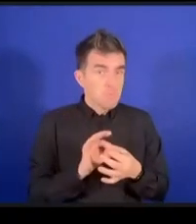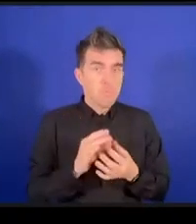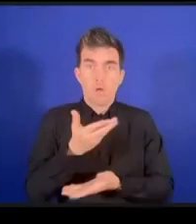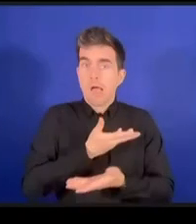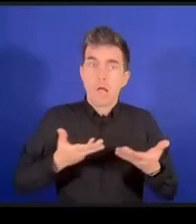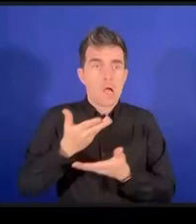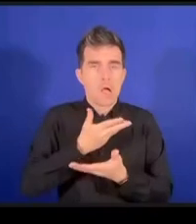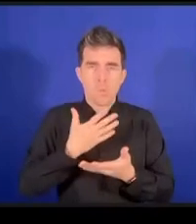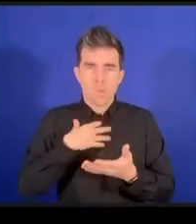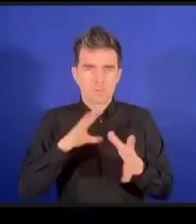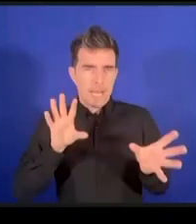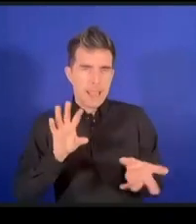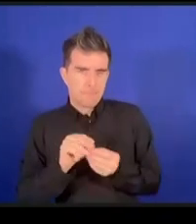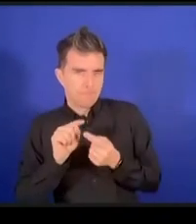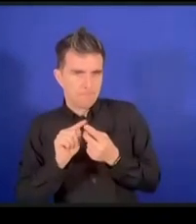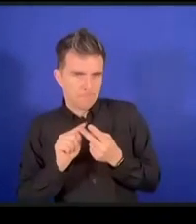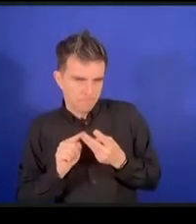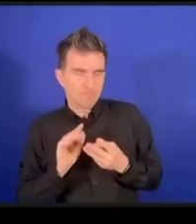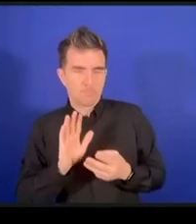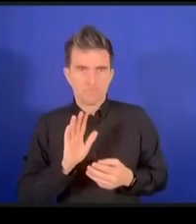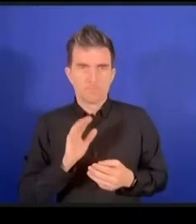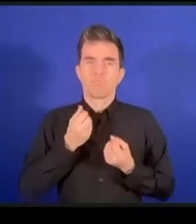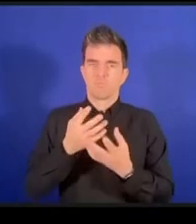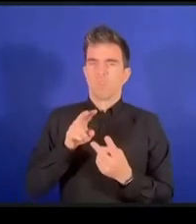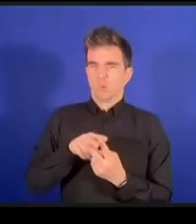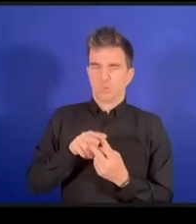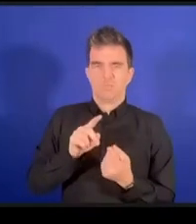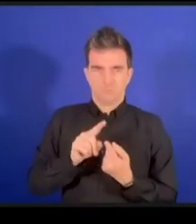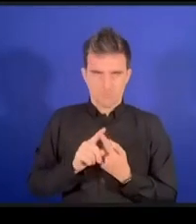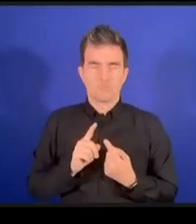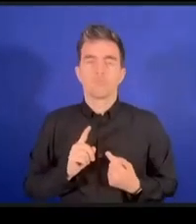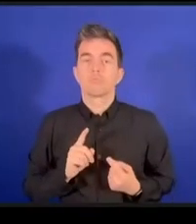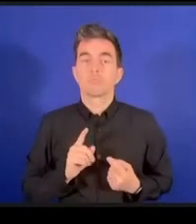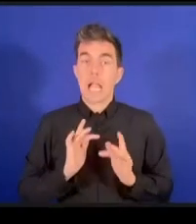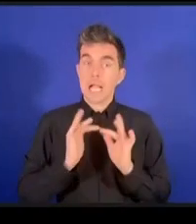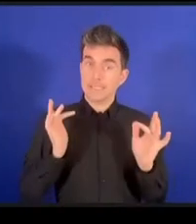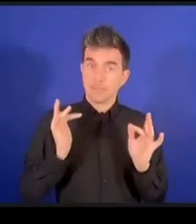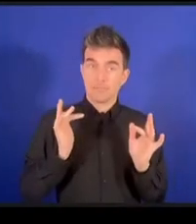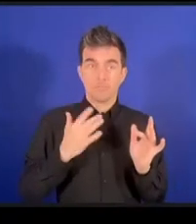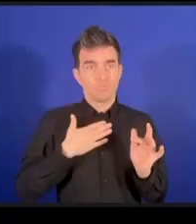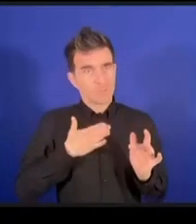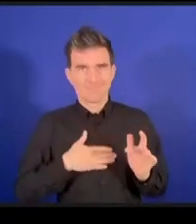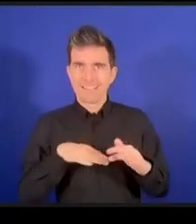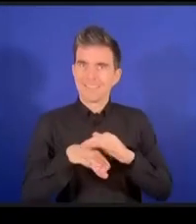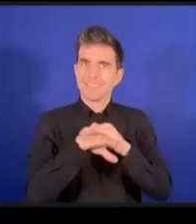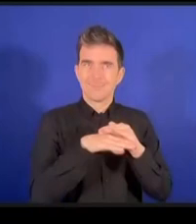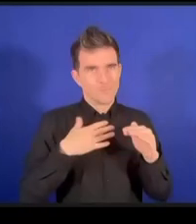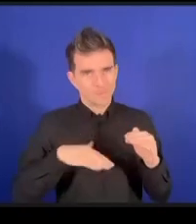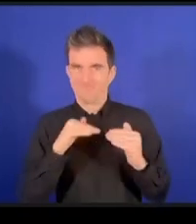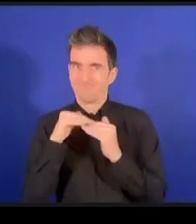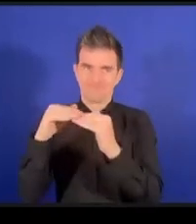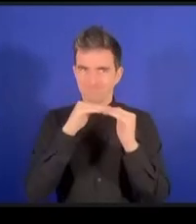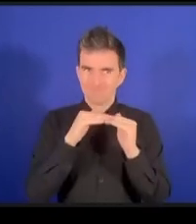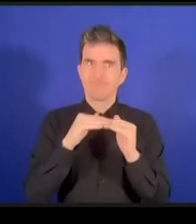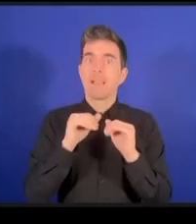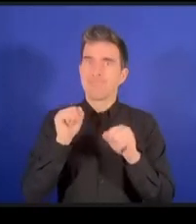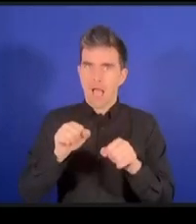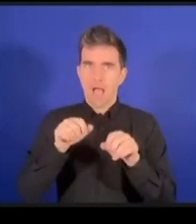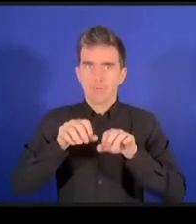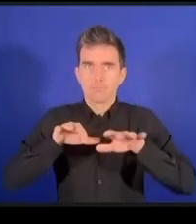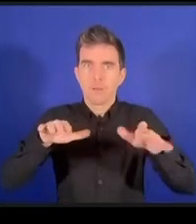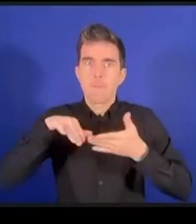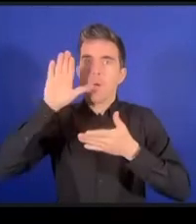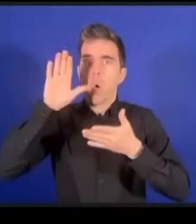интернет к которому мы стремимся должен быть равноправным доступным способствовать наращиванию